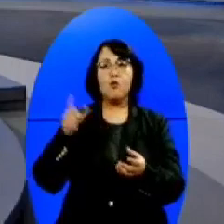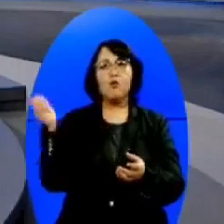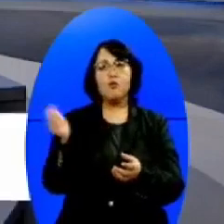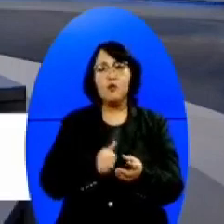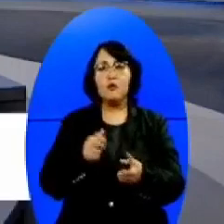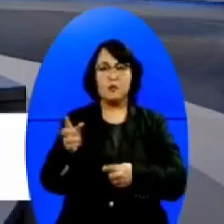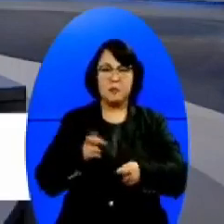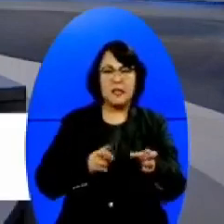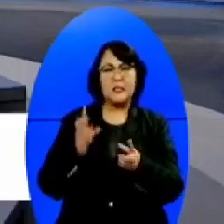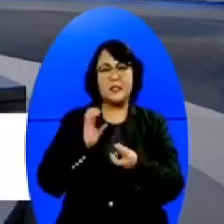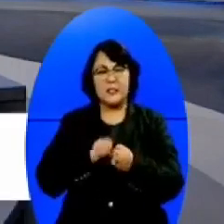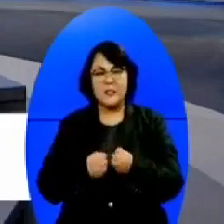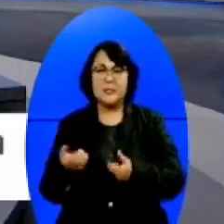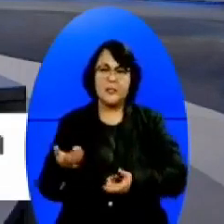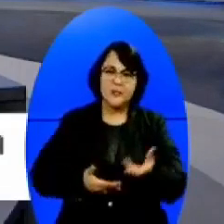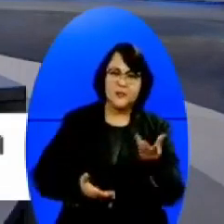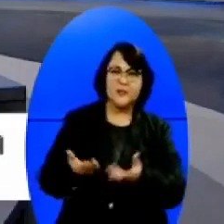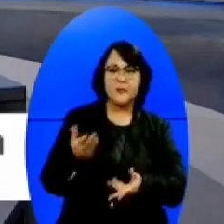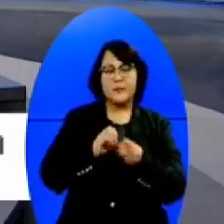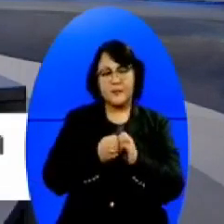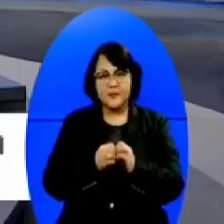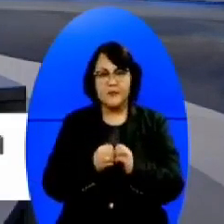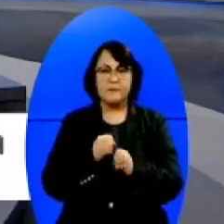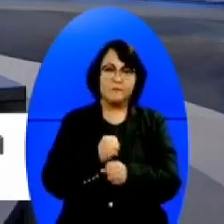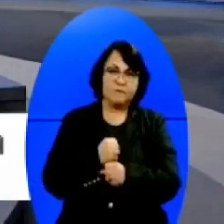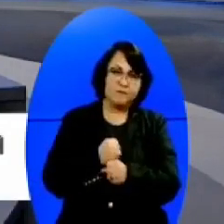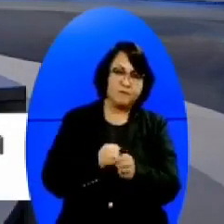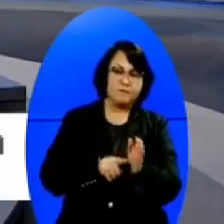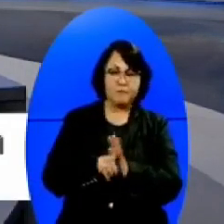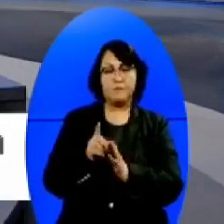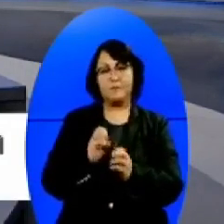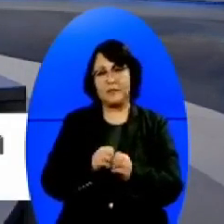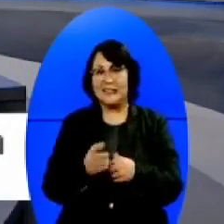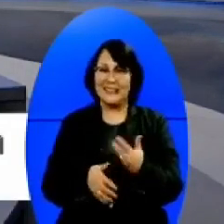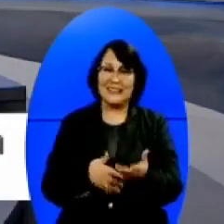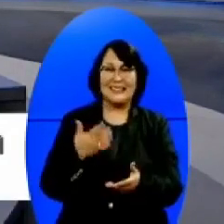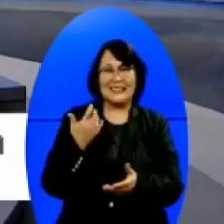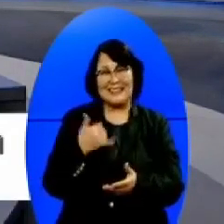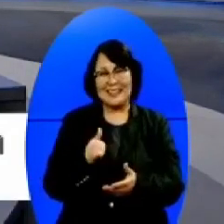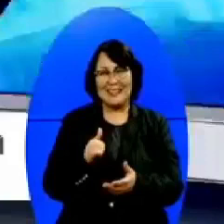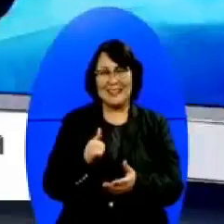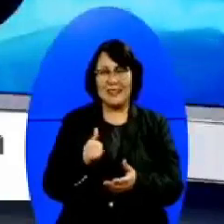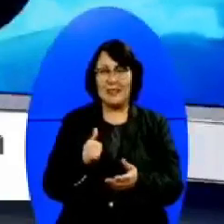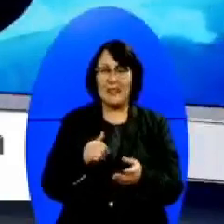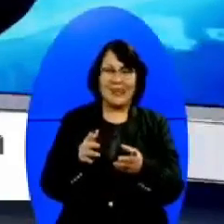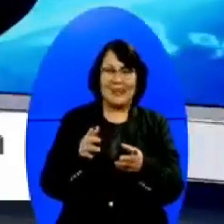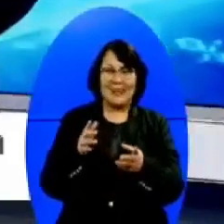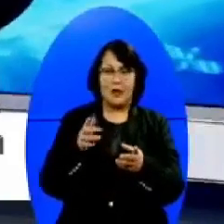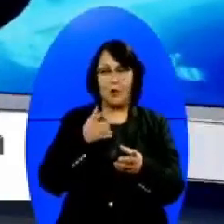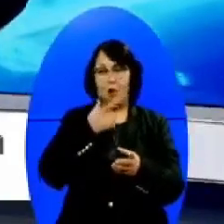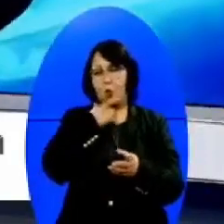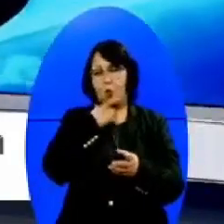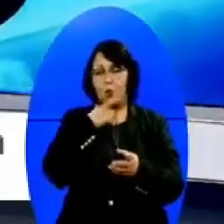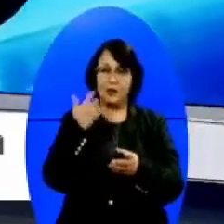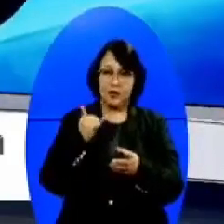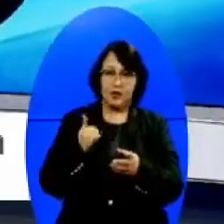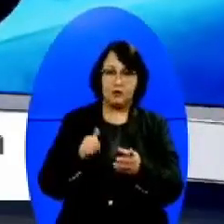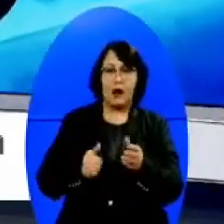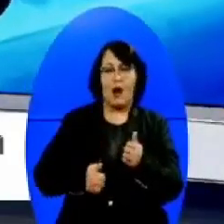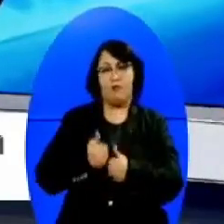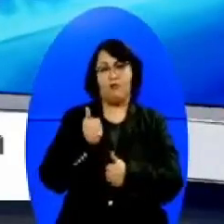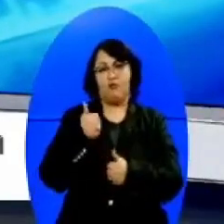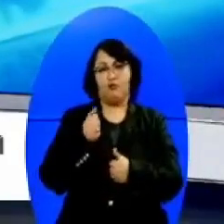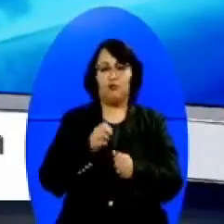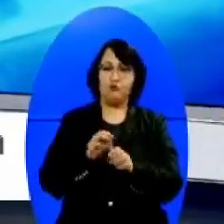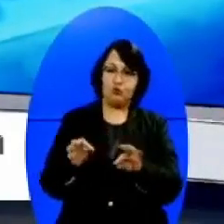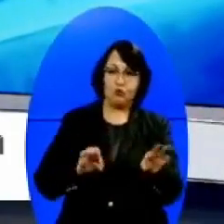За зарим нь мэдээж амжилттай, зарим нь бол одоо чөлөө зах зээлийн зарчмаар одоо өрсөлдөж чадахгүй урагдж ирсэн. За энэ бол гэхдээ бас одоо яг